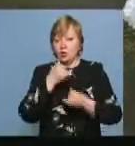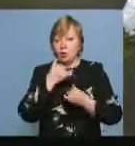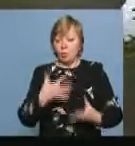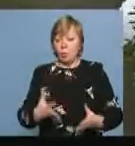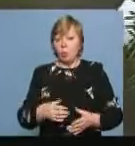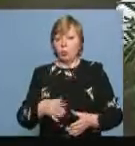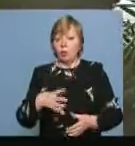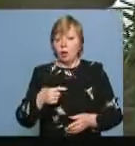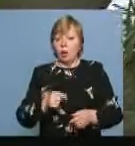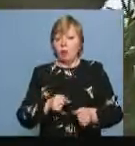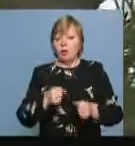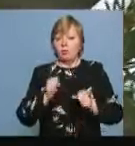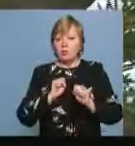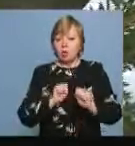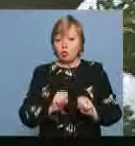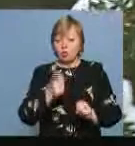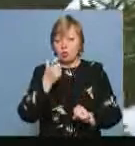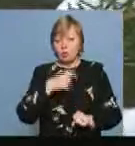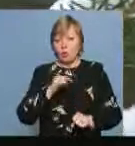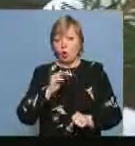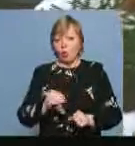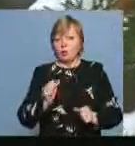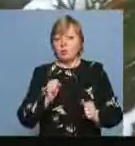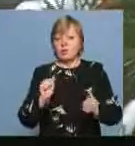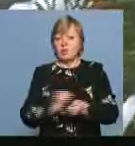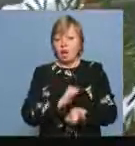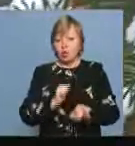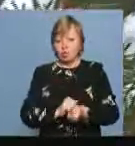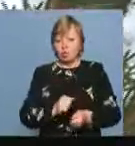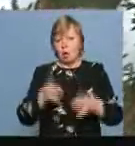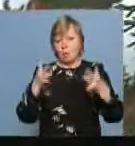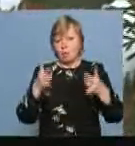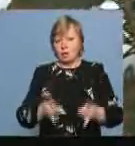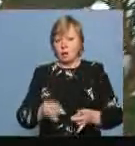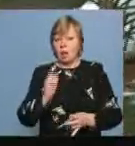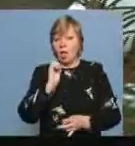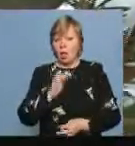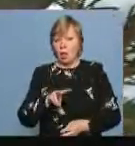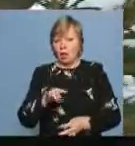засухи 2010 года, а больше всего пострадали именно ели.